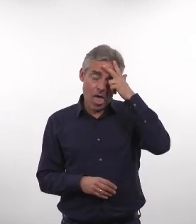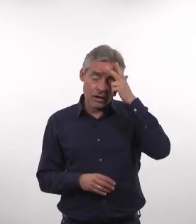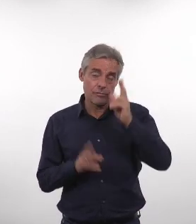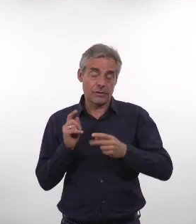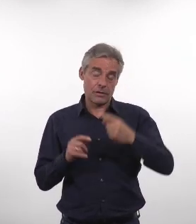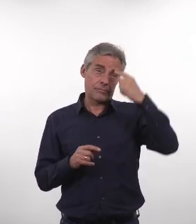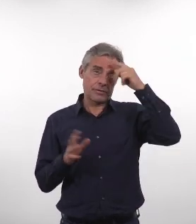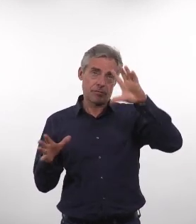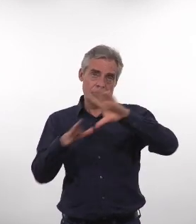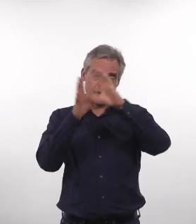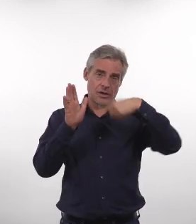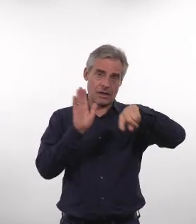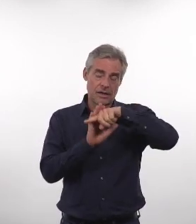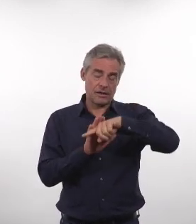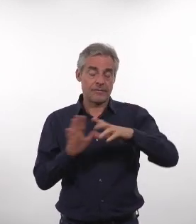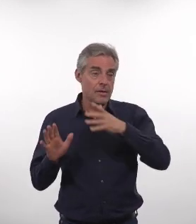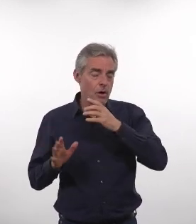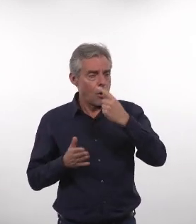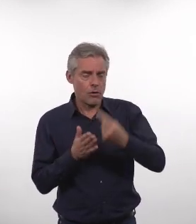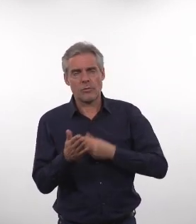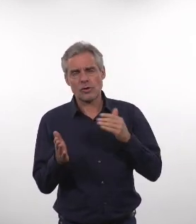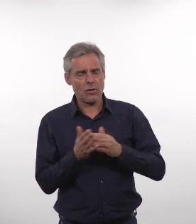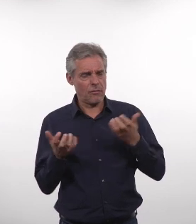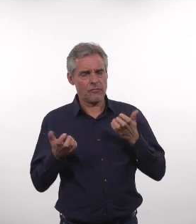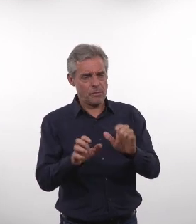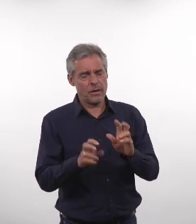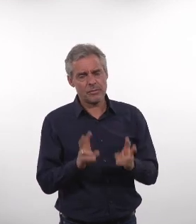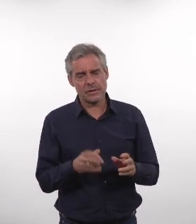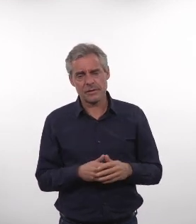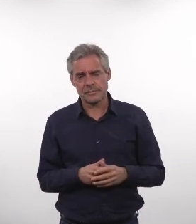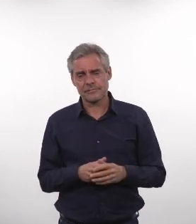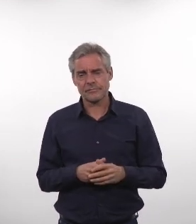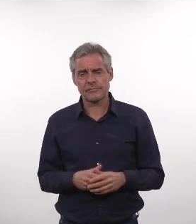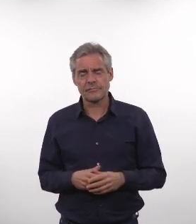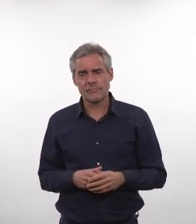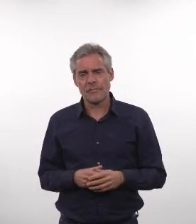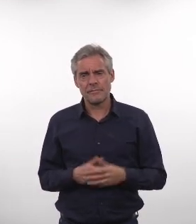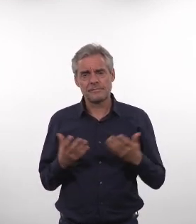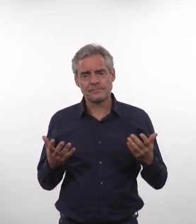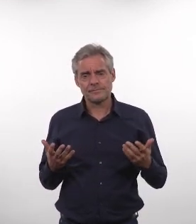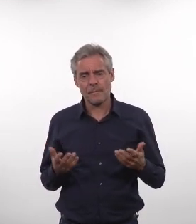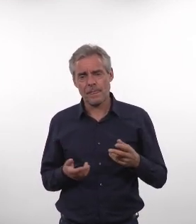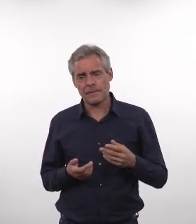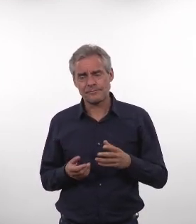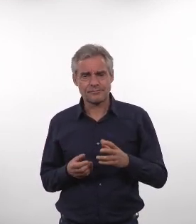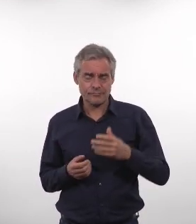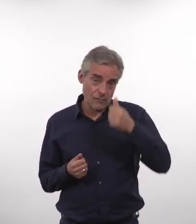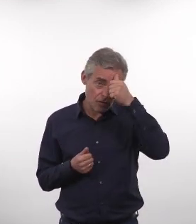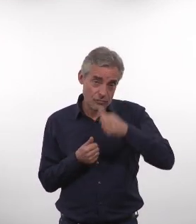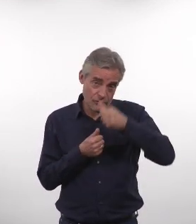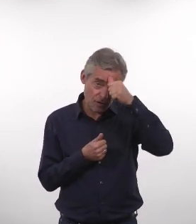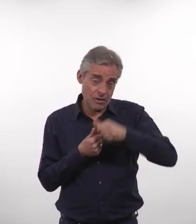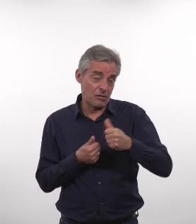avec ce cabinet. La personne n'a pas forcément envie de se confronter à cette situation qui va pas forcément, voilà, qui lui rappelle des mauvais